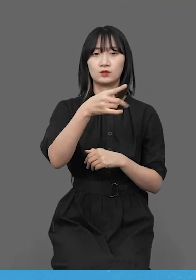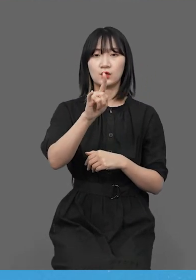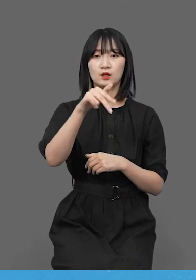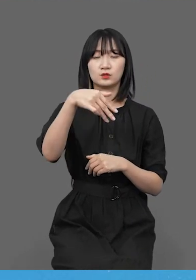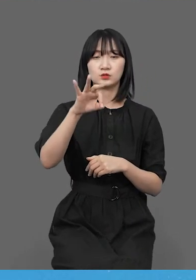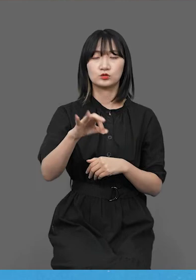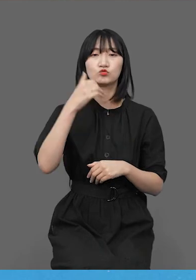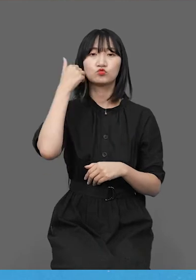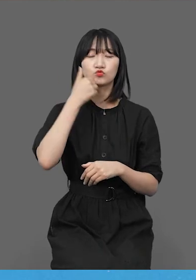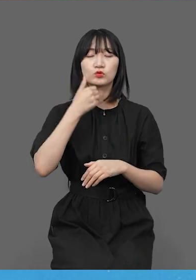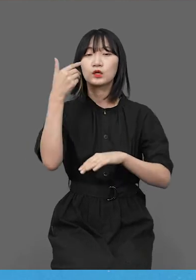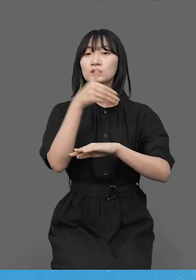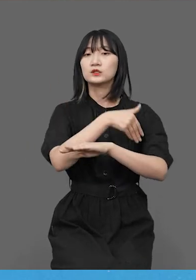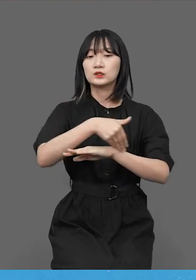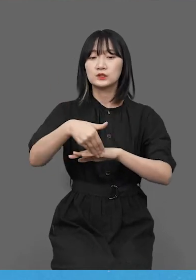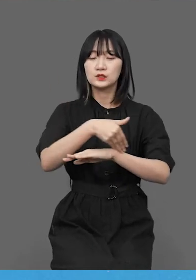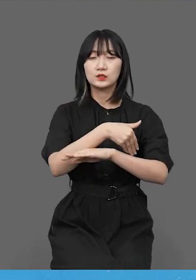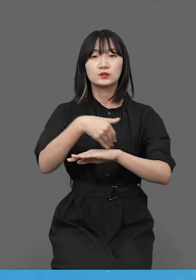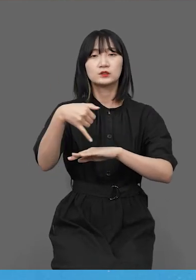누군가가 디자인해야 나오는 것입니다.